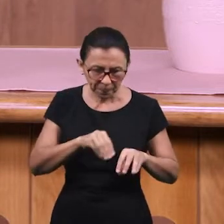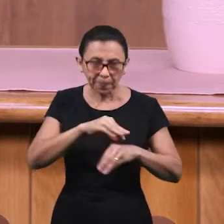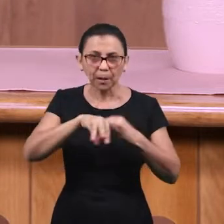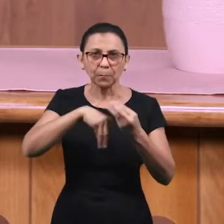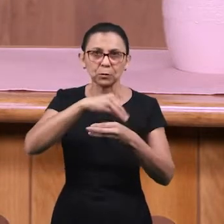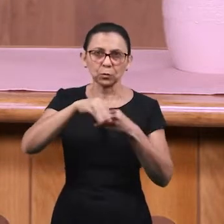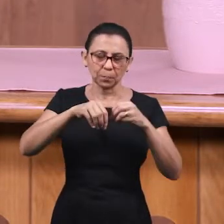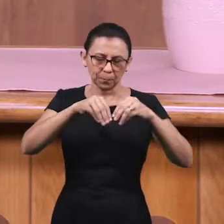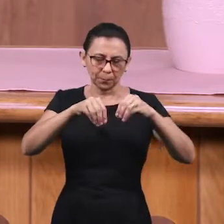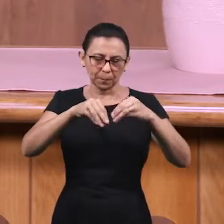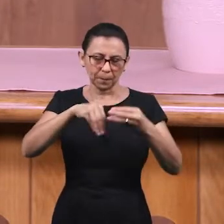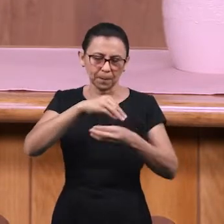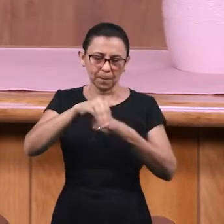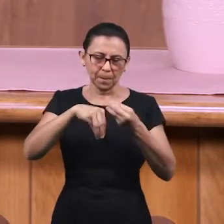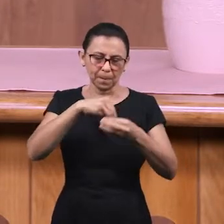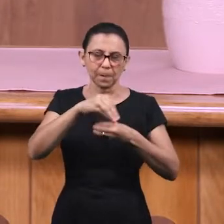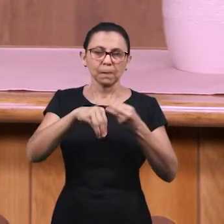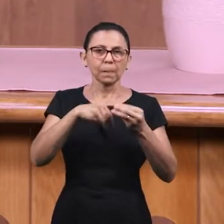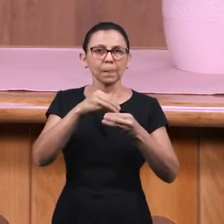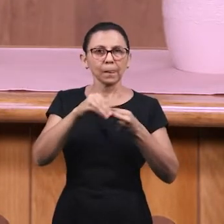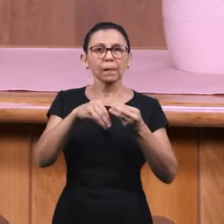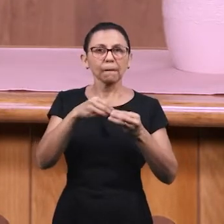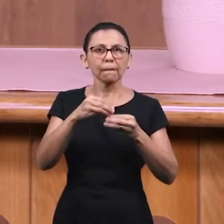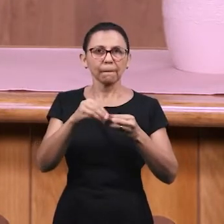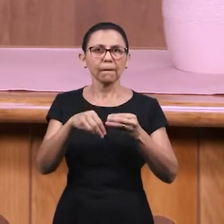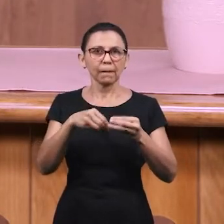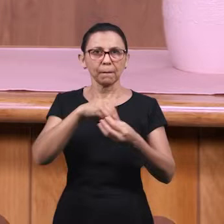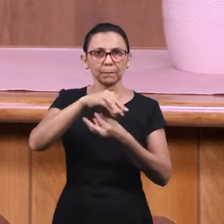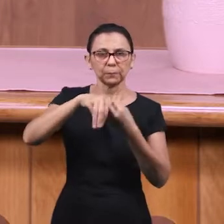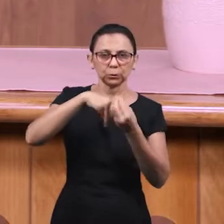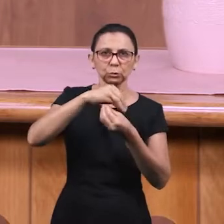и помазал брением глаза